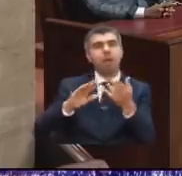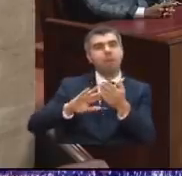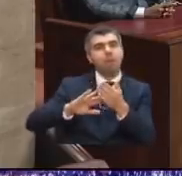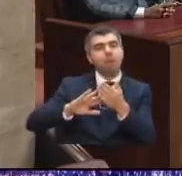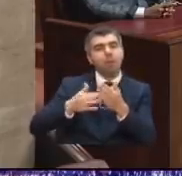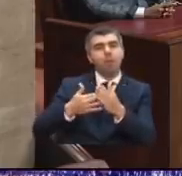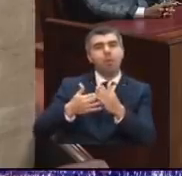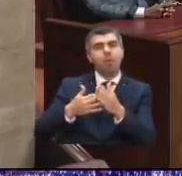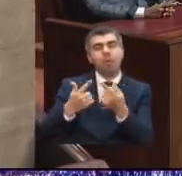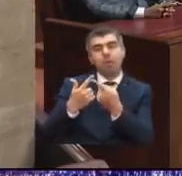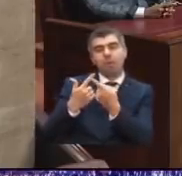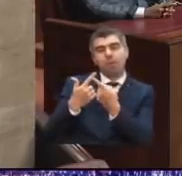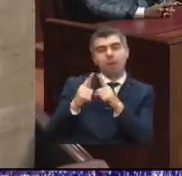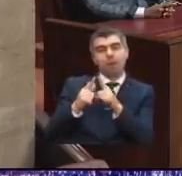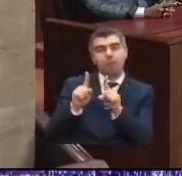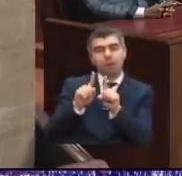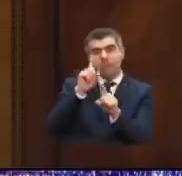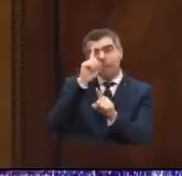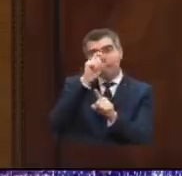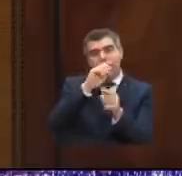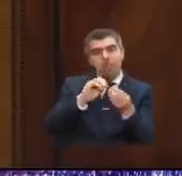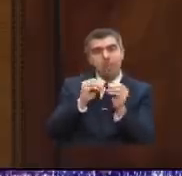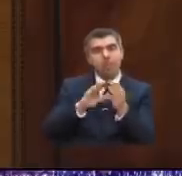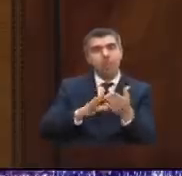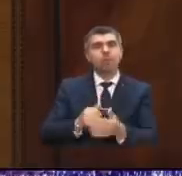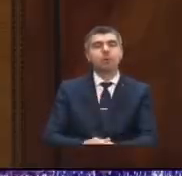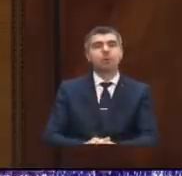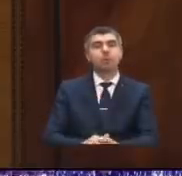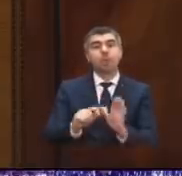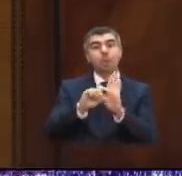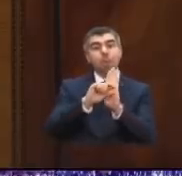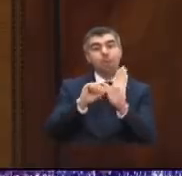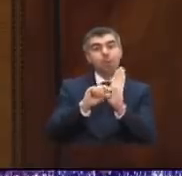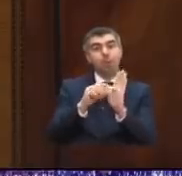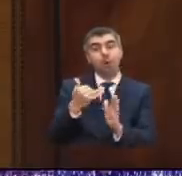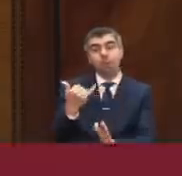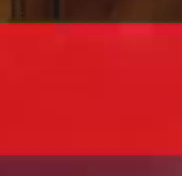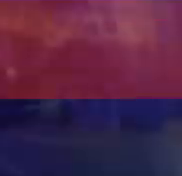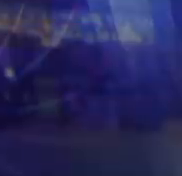الفقر والبطاله من طبيعه الحال، وما تنسيش النموذج التنموي راه جاي في الطريق. شكرا جزيلا لكم